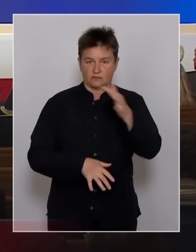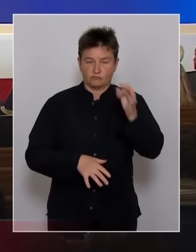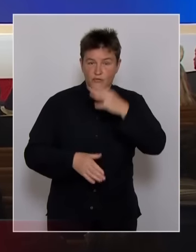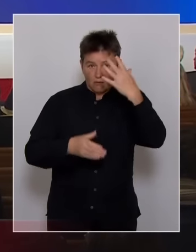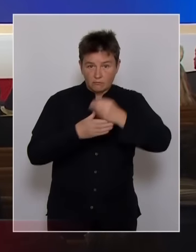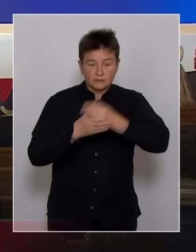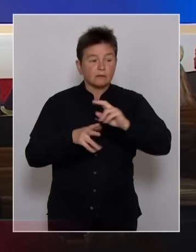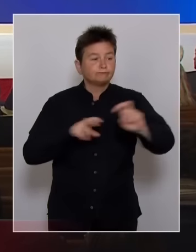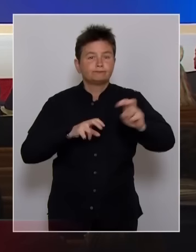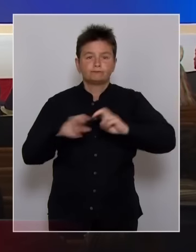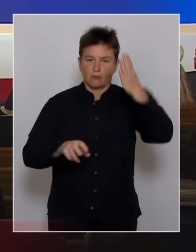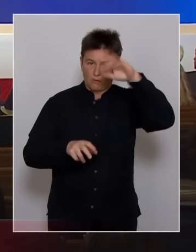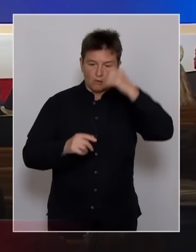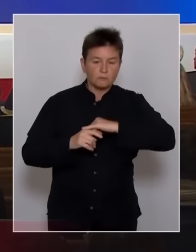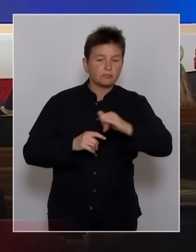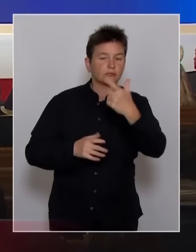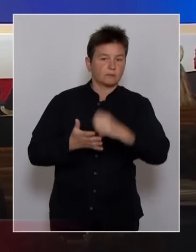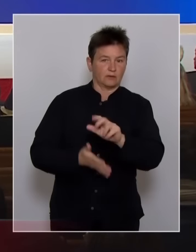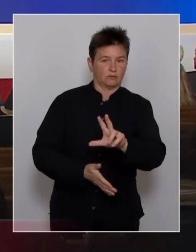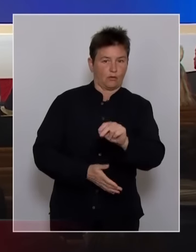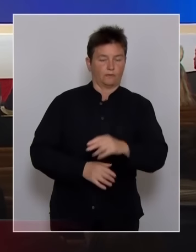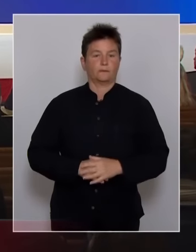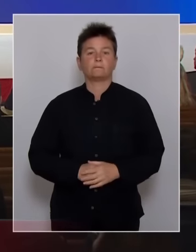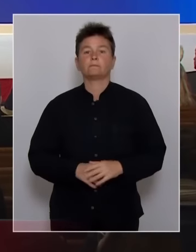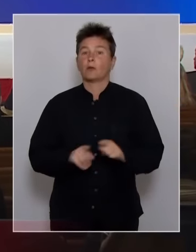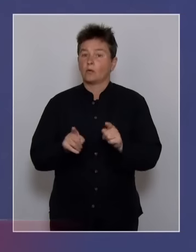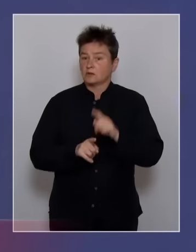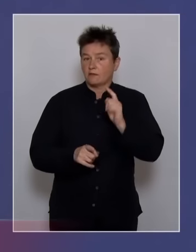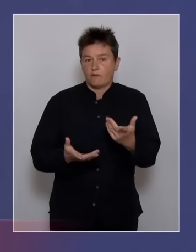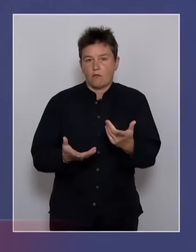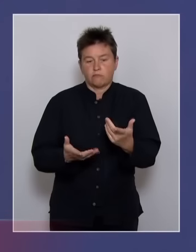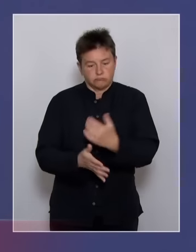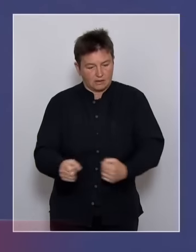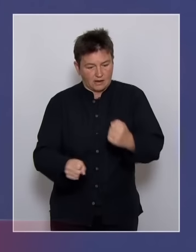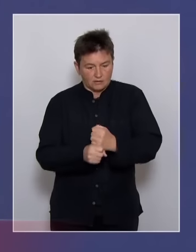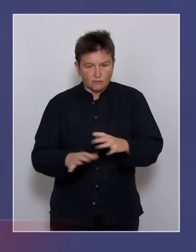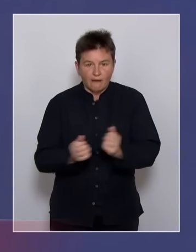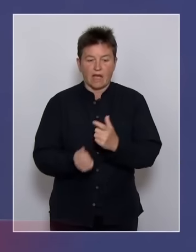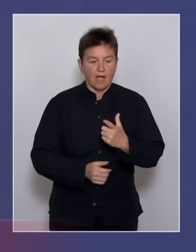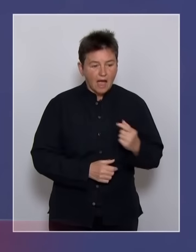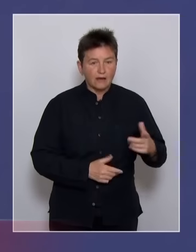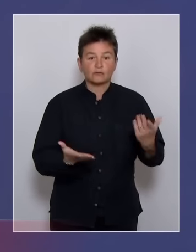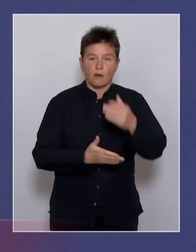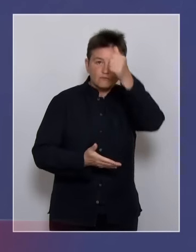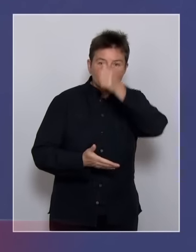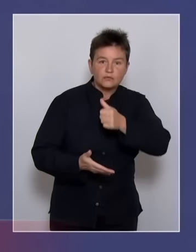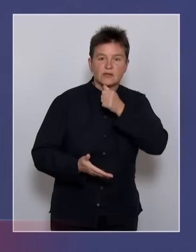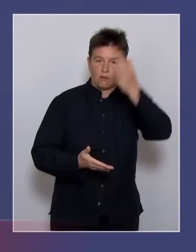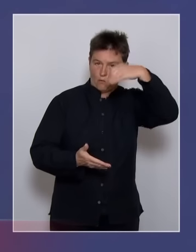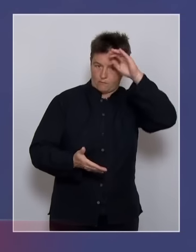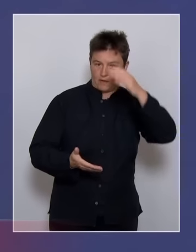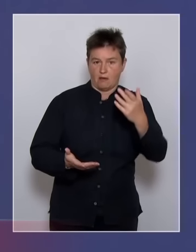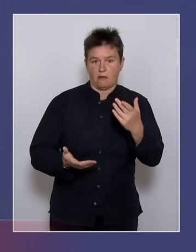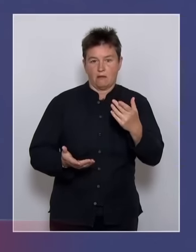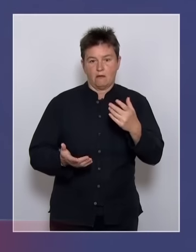mobilité européenne d'ici 2030 transmettre aussi par la création d'alliances de musées européens et